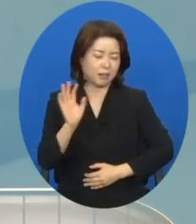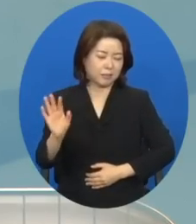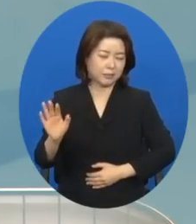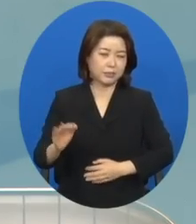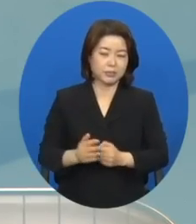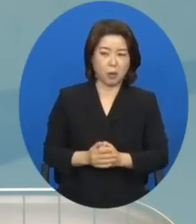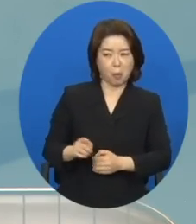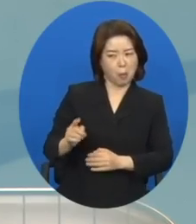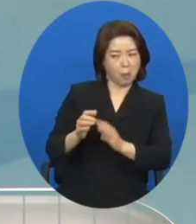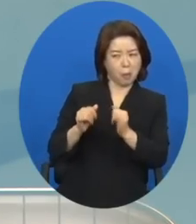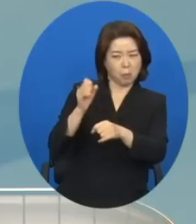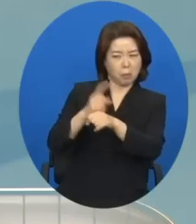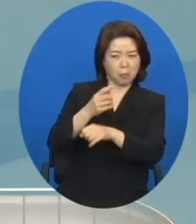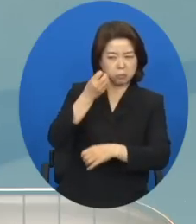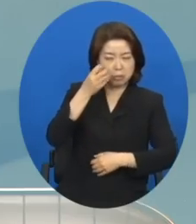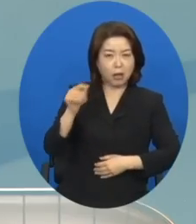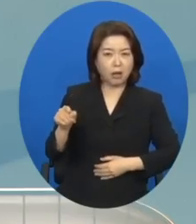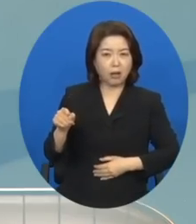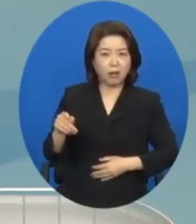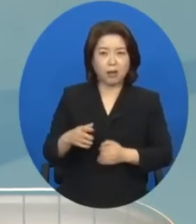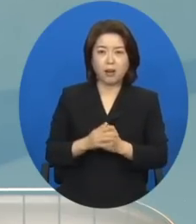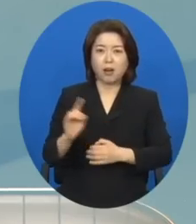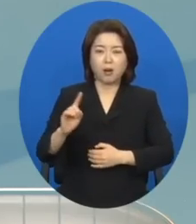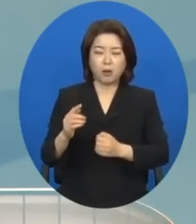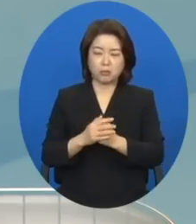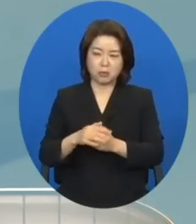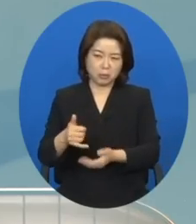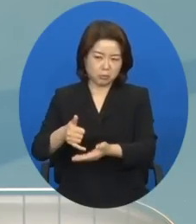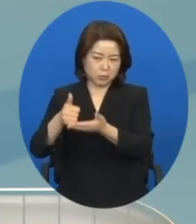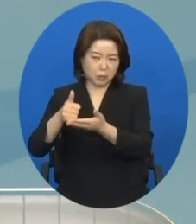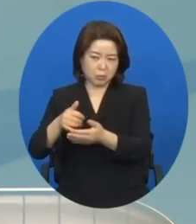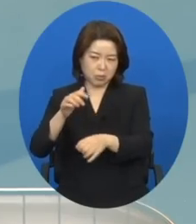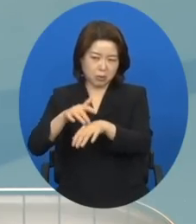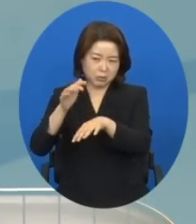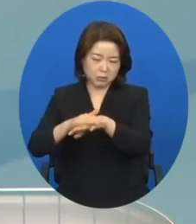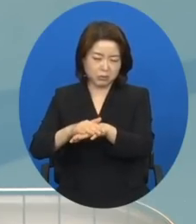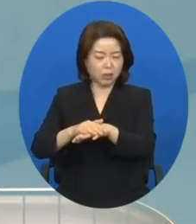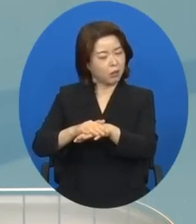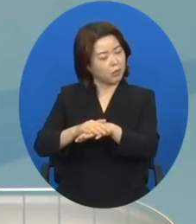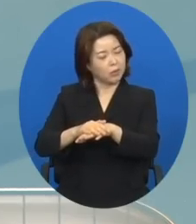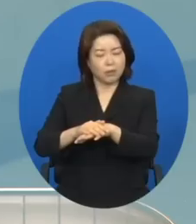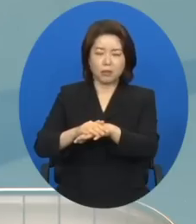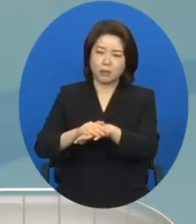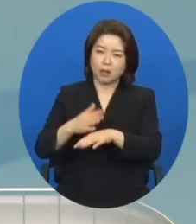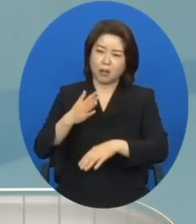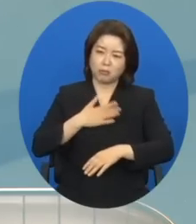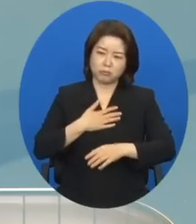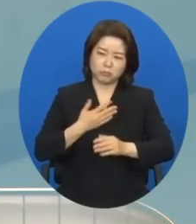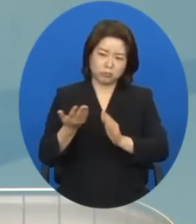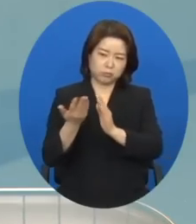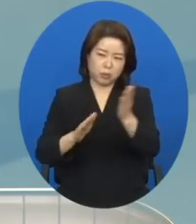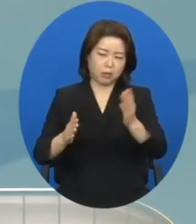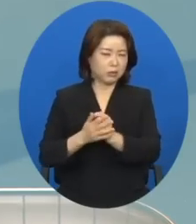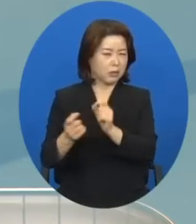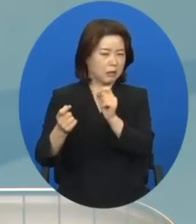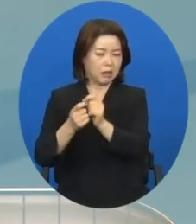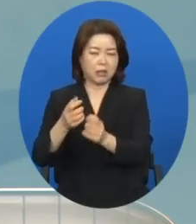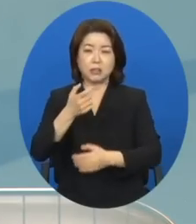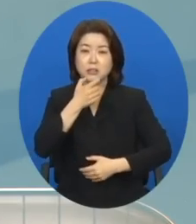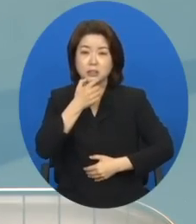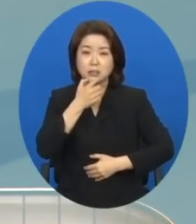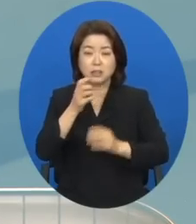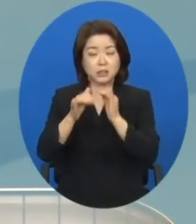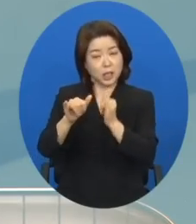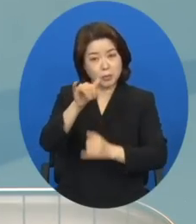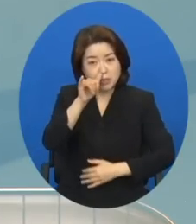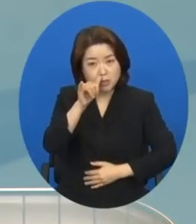독특한 성격과 그 사람의 어떤 성품과 습성이 아, 정말 아, 너무 가까이 있기 싫어 라고 생각하는 분이